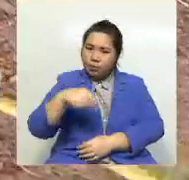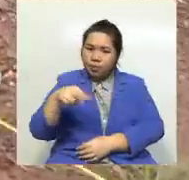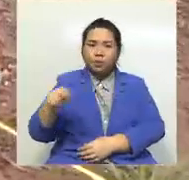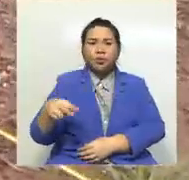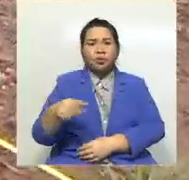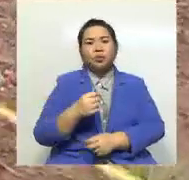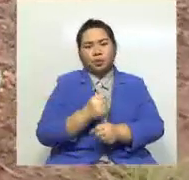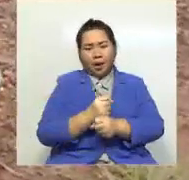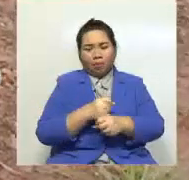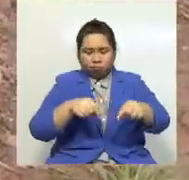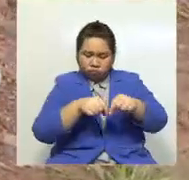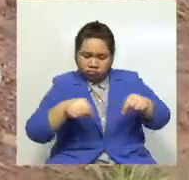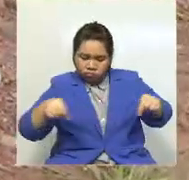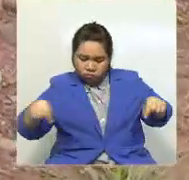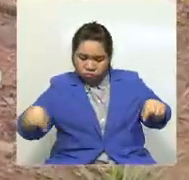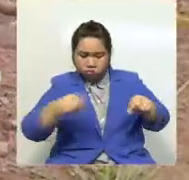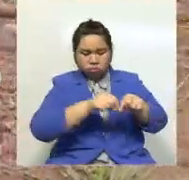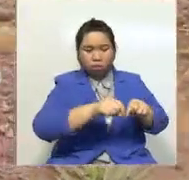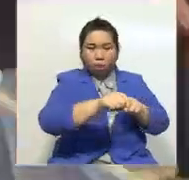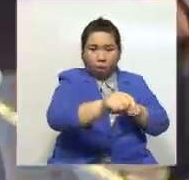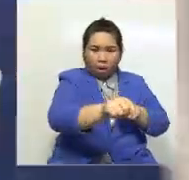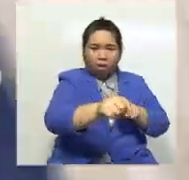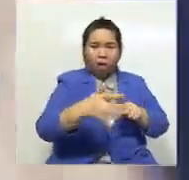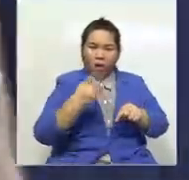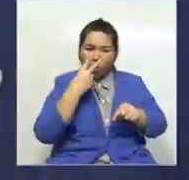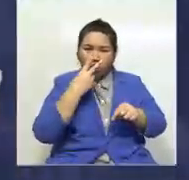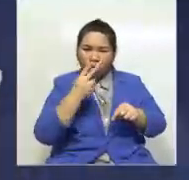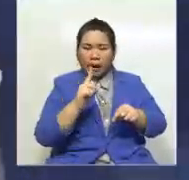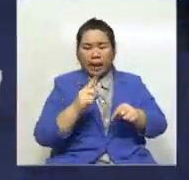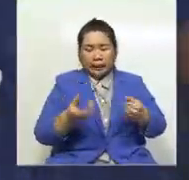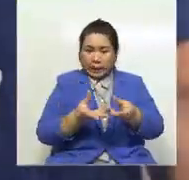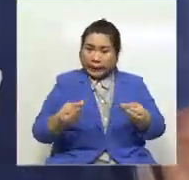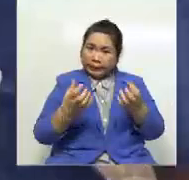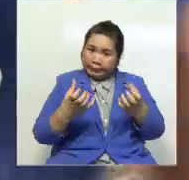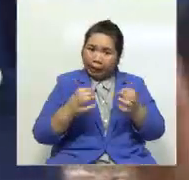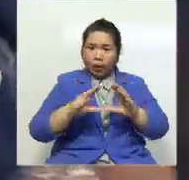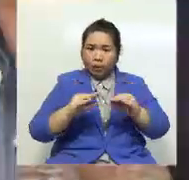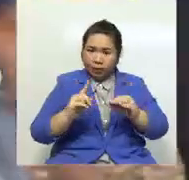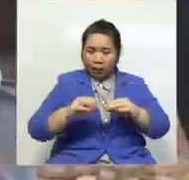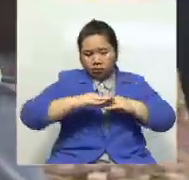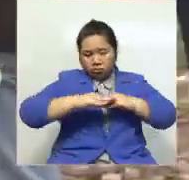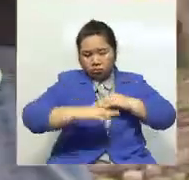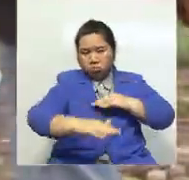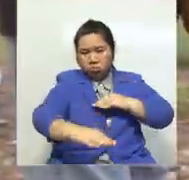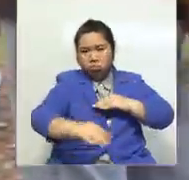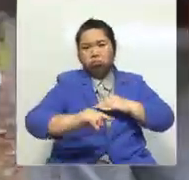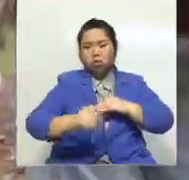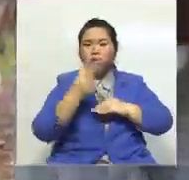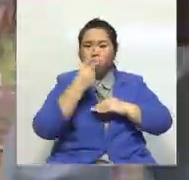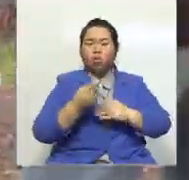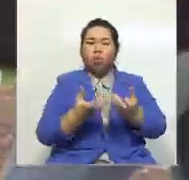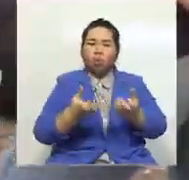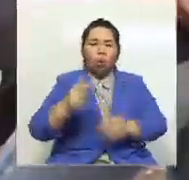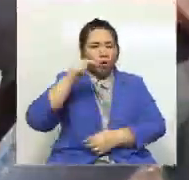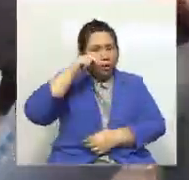สำรวจรังวัดแล้วก็ดูเรื่องของความพร้อมในเรื่องของดินในเรื่องของความลาดชันสาธารณูปโภคต่างๆรวมถึงขน